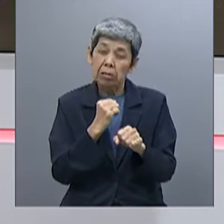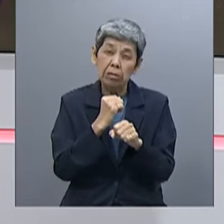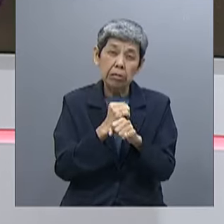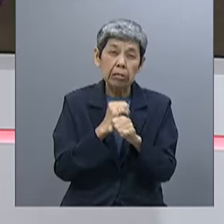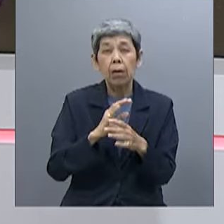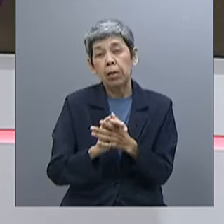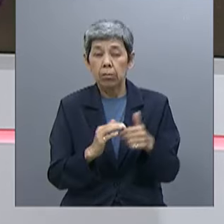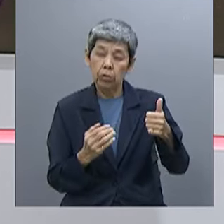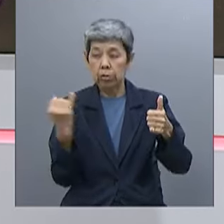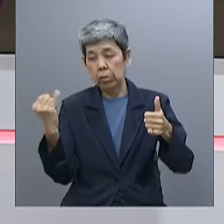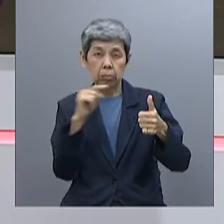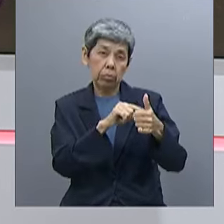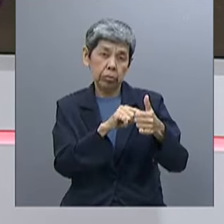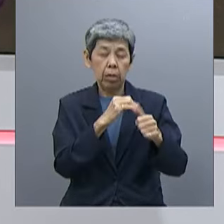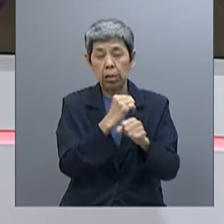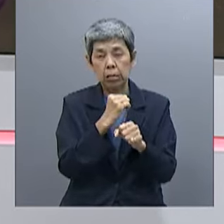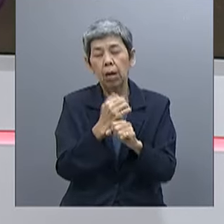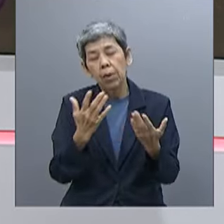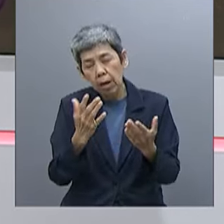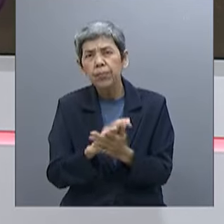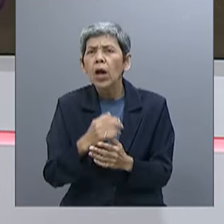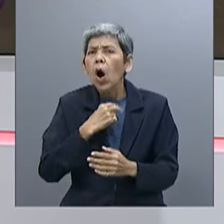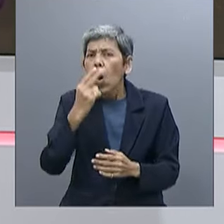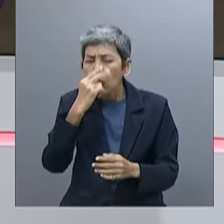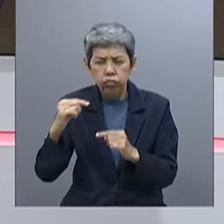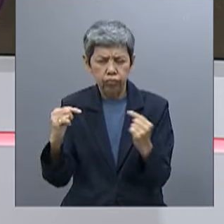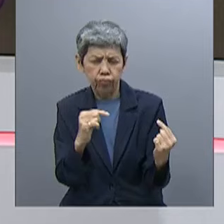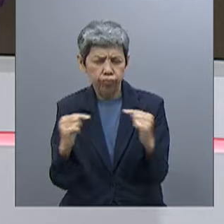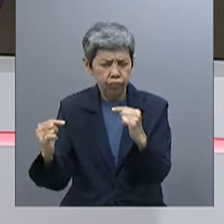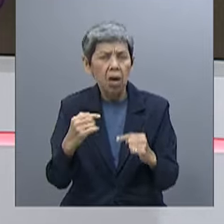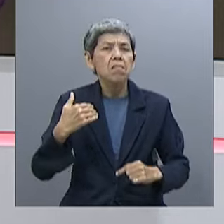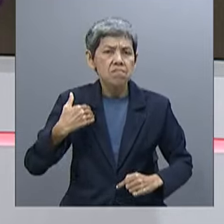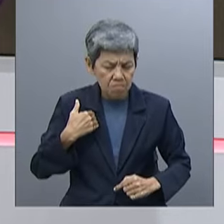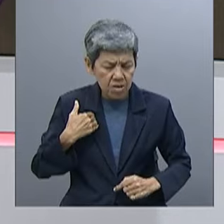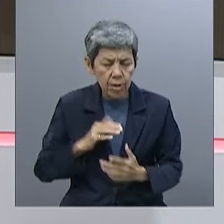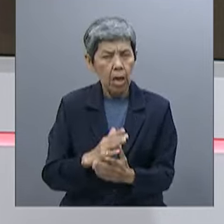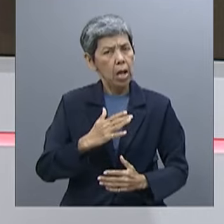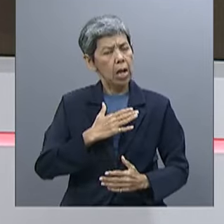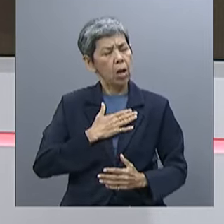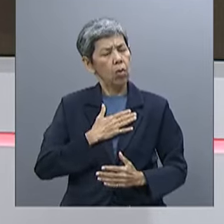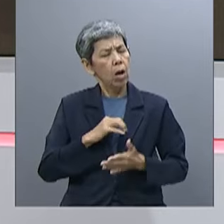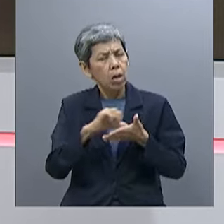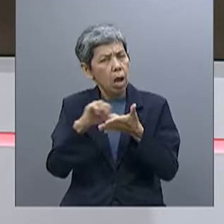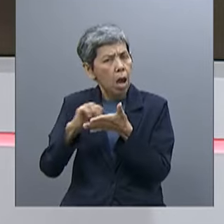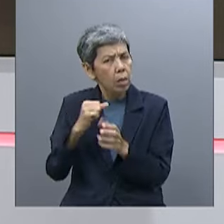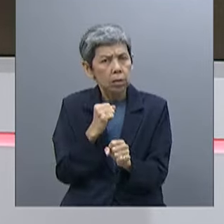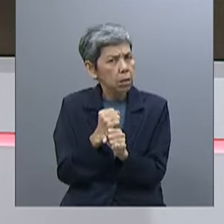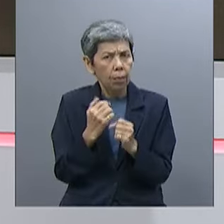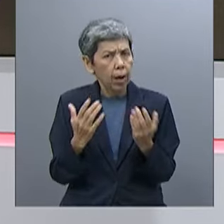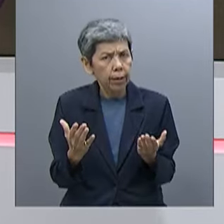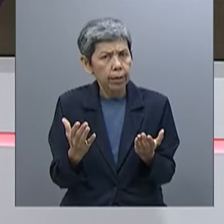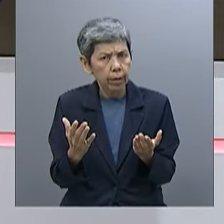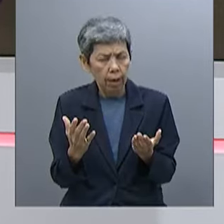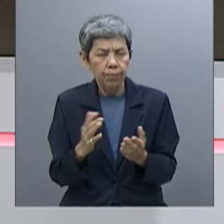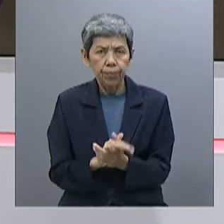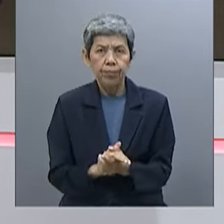จทกระบวนการทางกฎหมายจบไปแล้วแต่ความขัดแย้งยังไม่จบเราจะมีทางออกกับเรื่องนี้ได้อย่างไรนะค